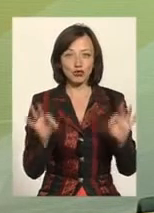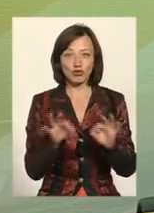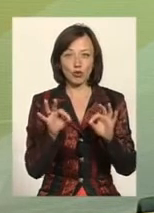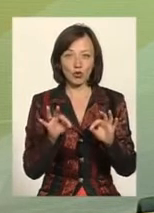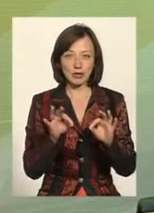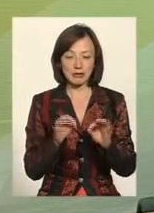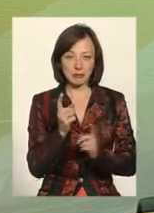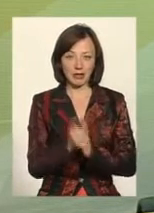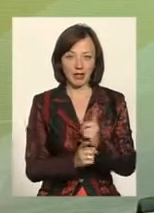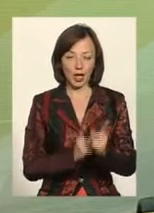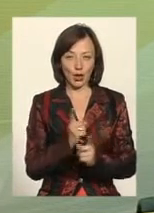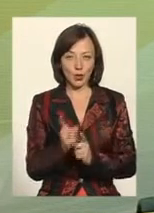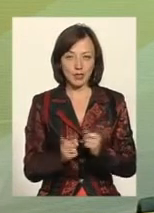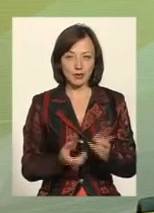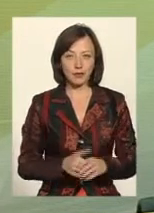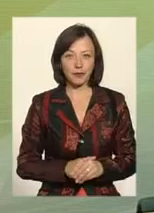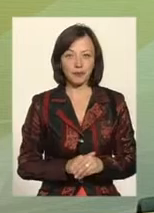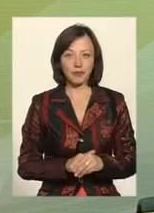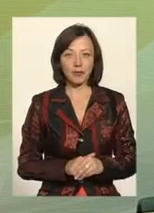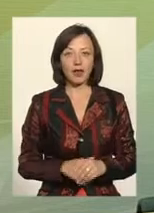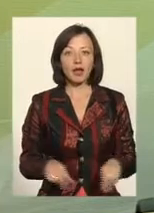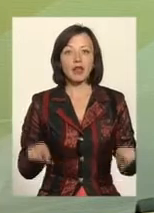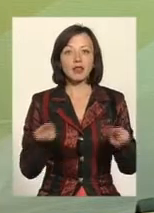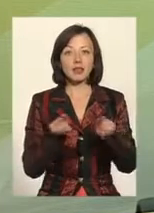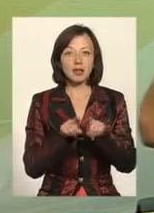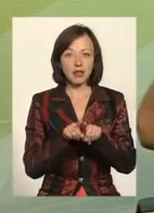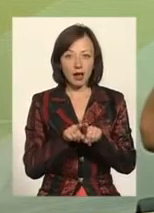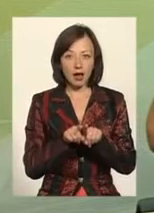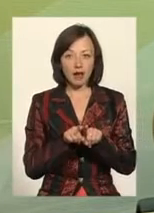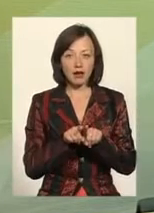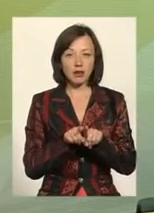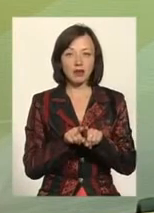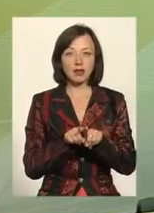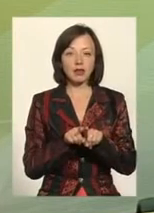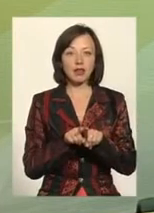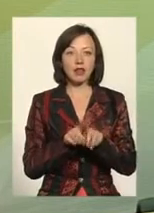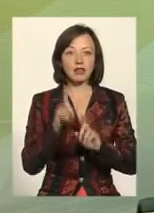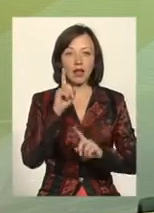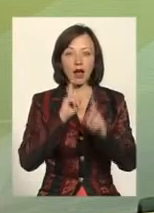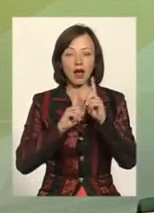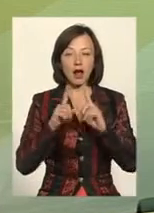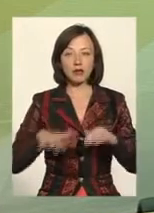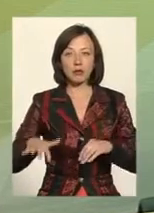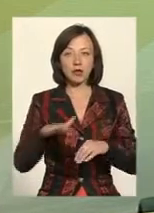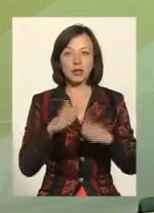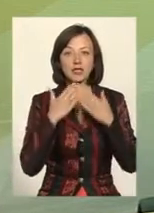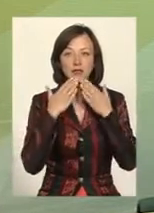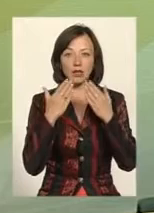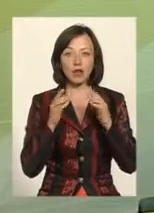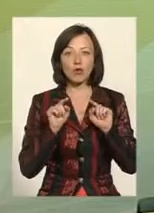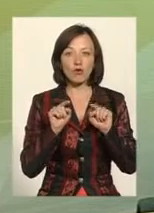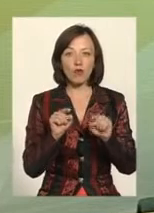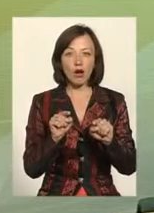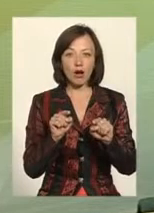дуже то и меняется. Так, свого часу на Раду Майдану звертали увагу,